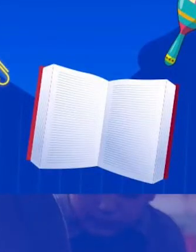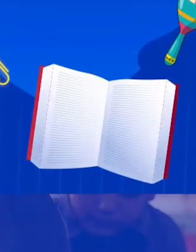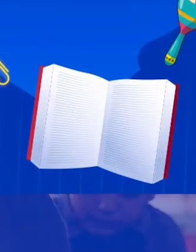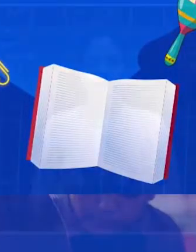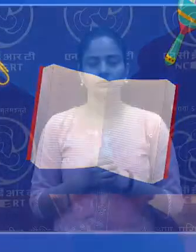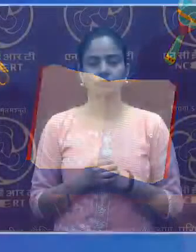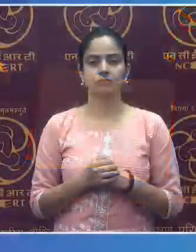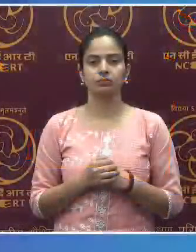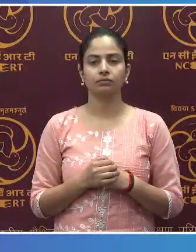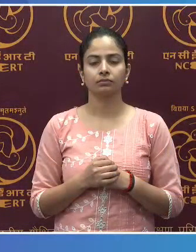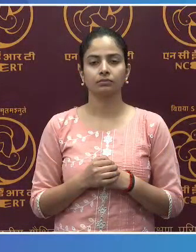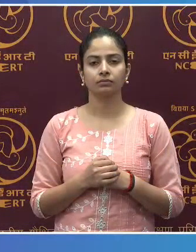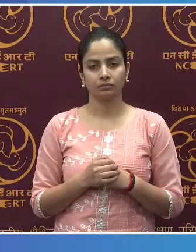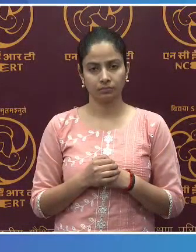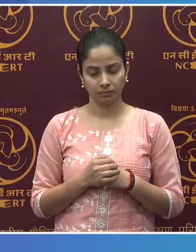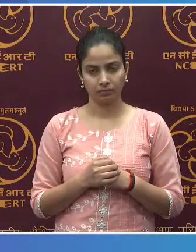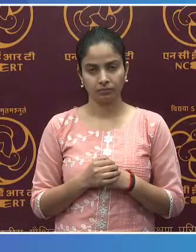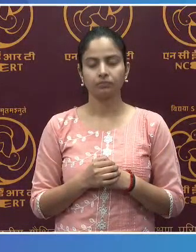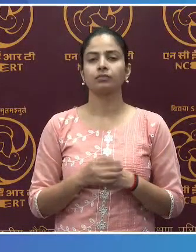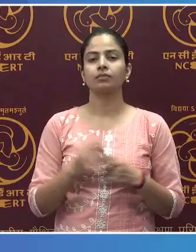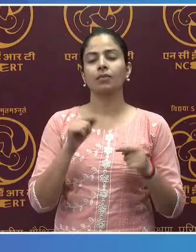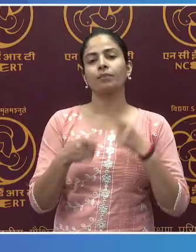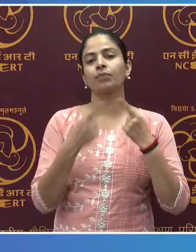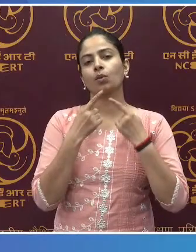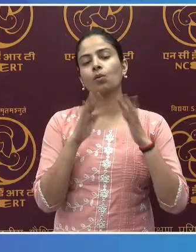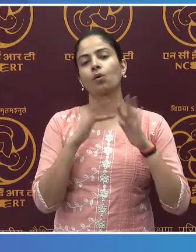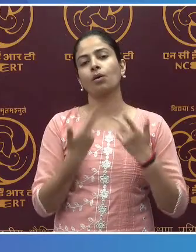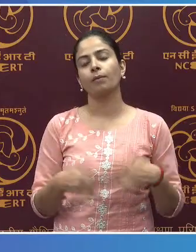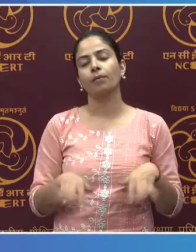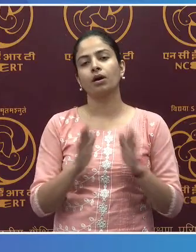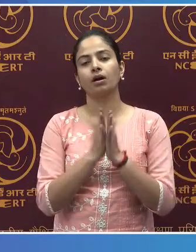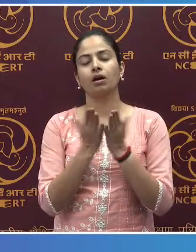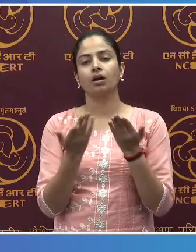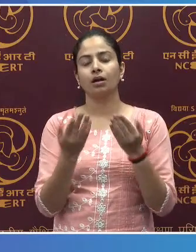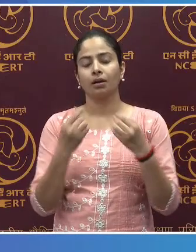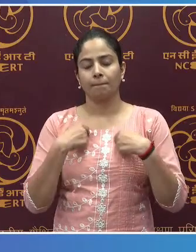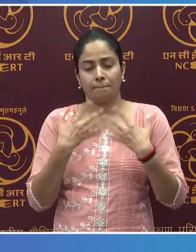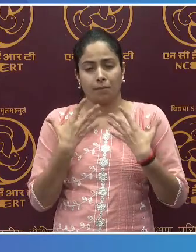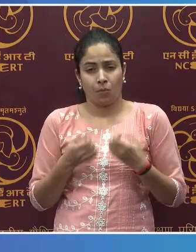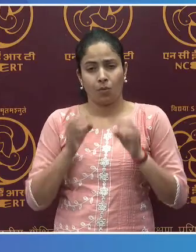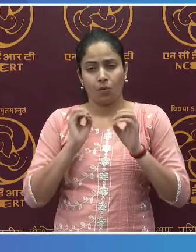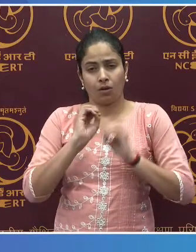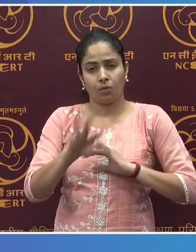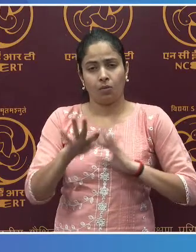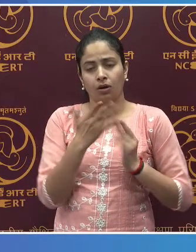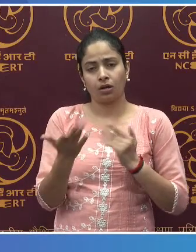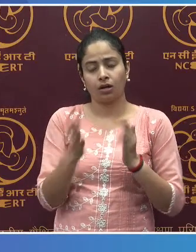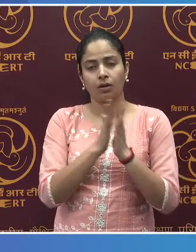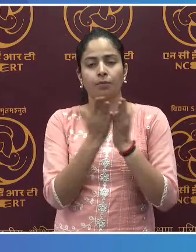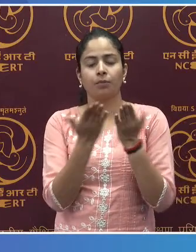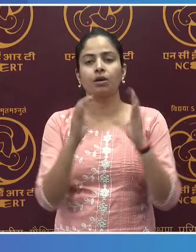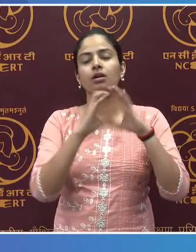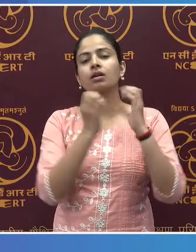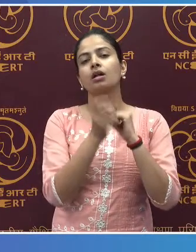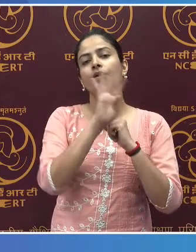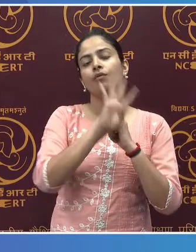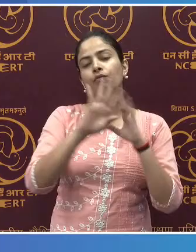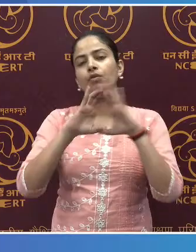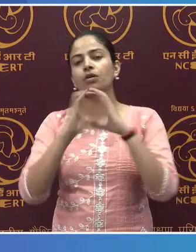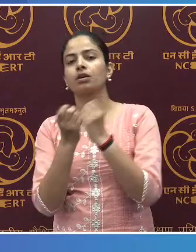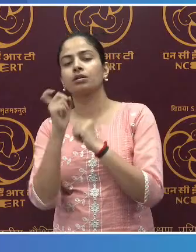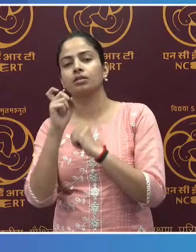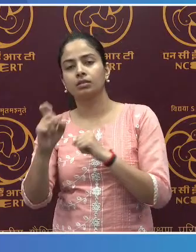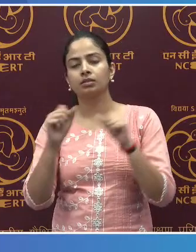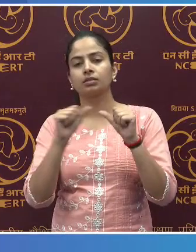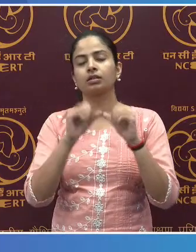होंगे। Well, we just talked about the textbooks, and let me make you aware that textbooks for grade 4 and 7 are available